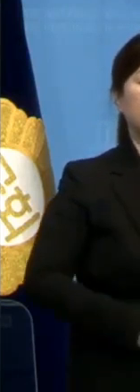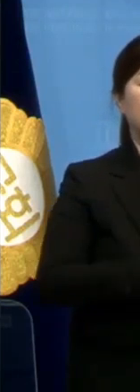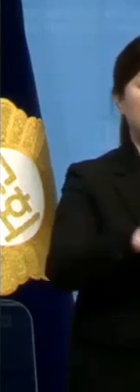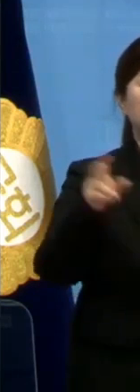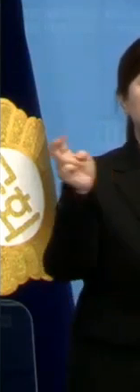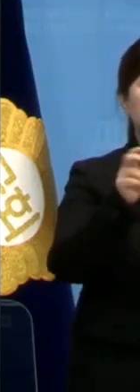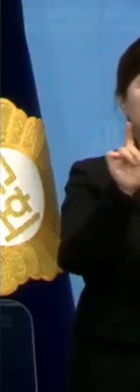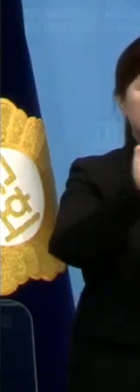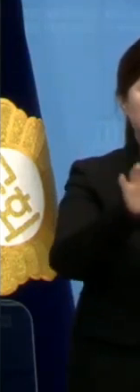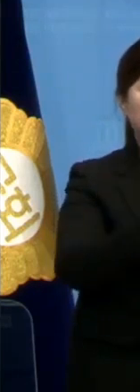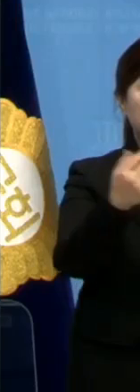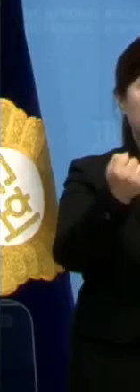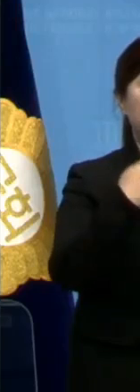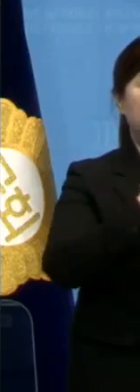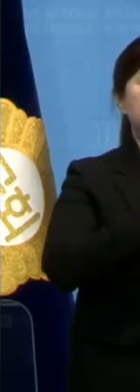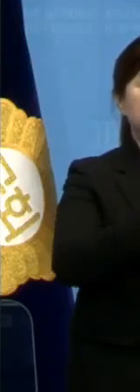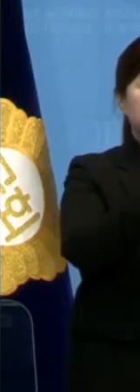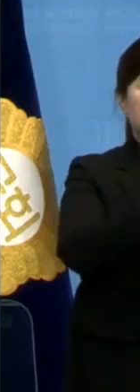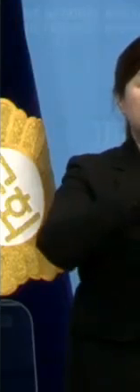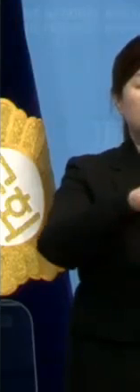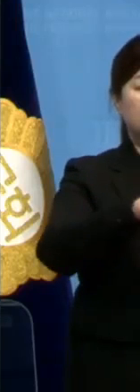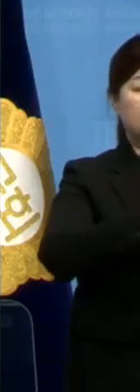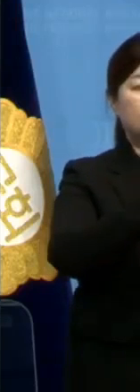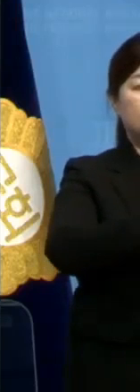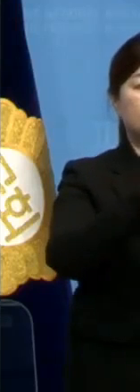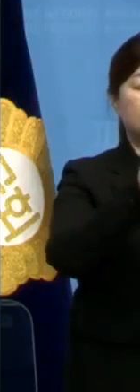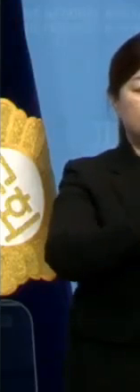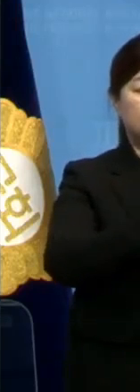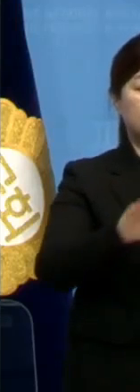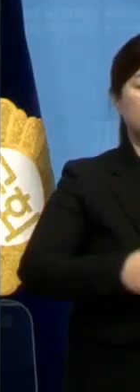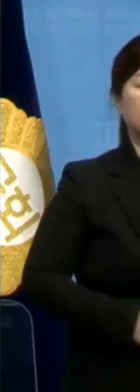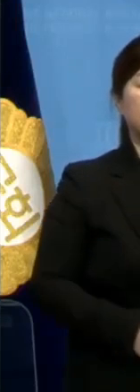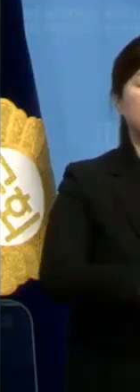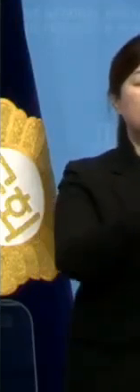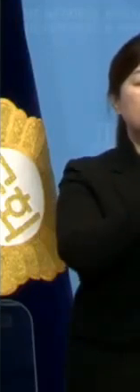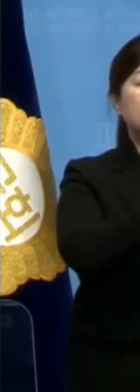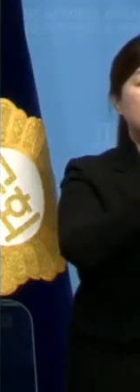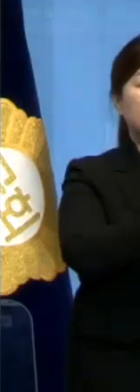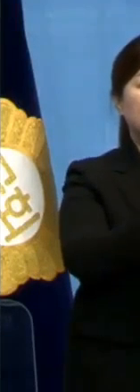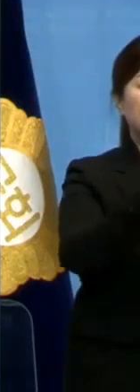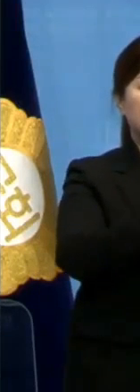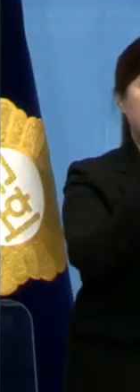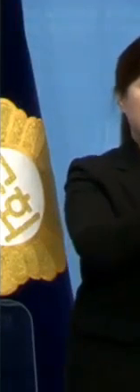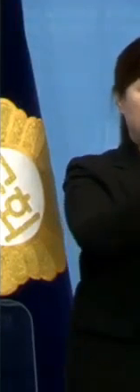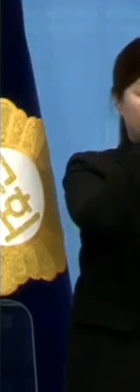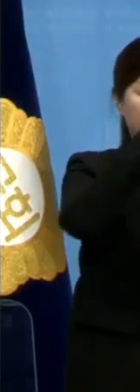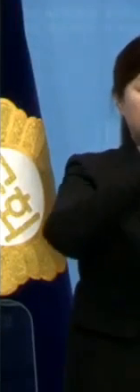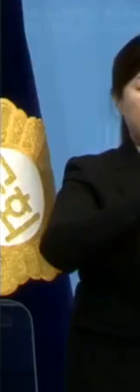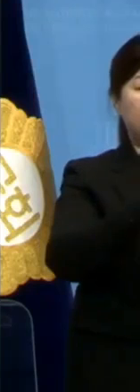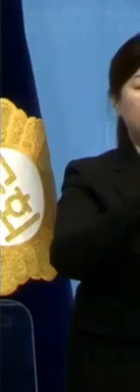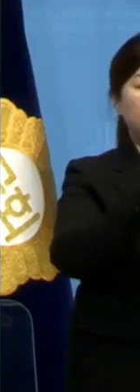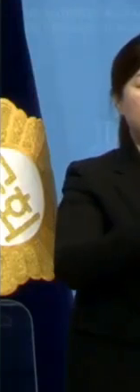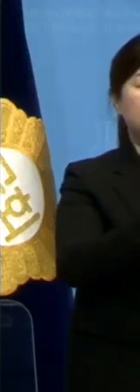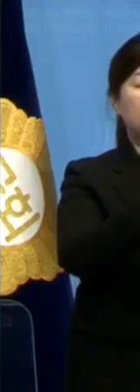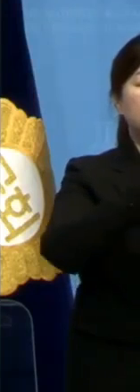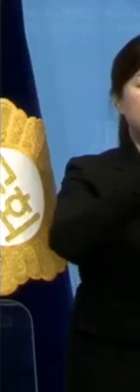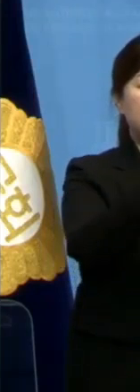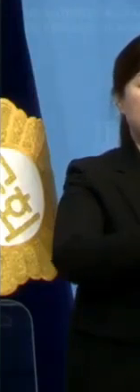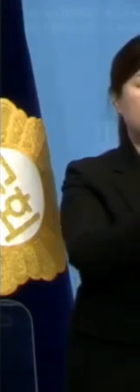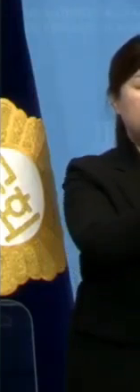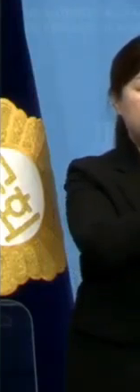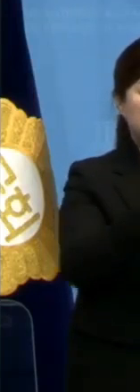주제는 건강안심정책인데요. 제목은 감염병 대응의 세계 최고 도시